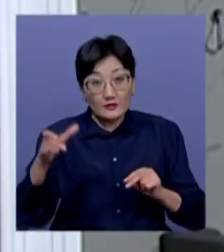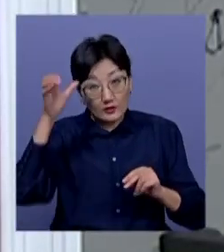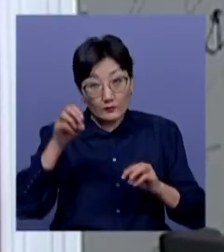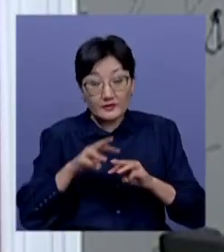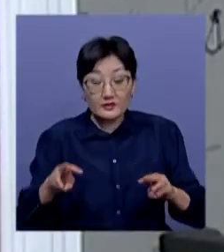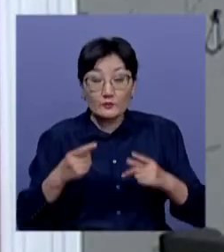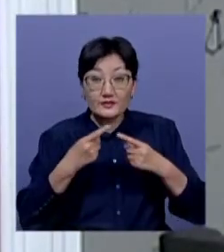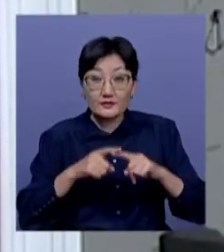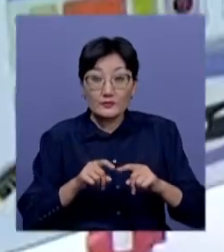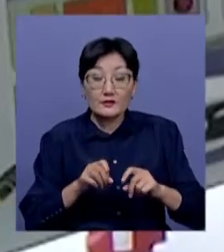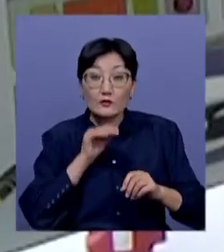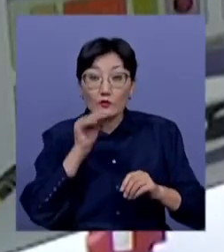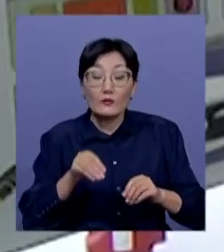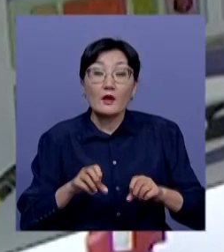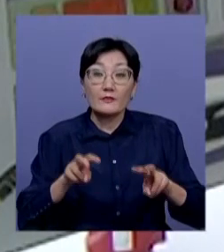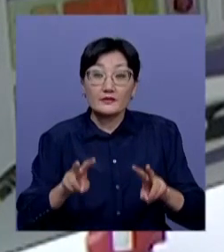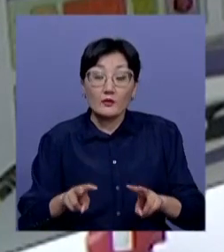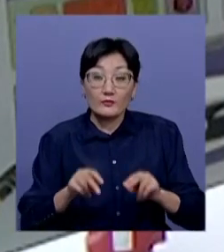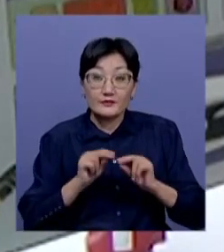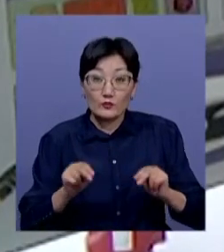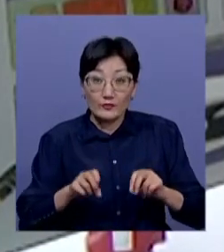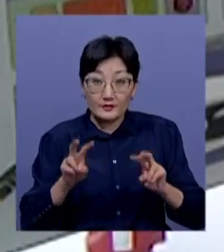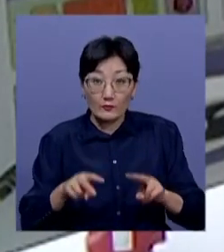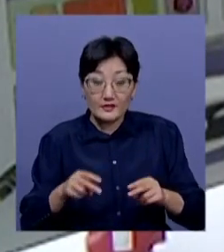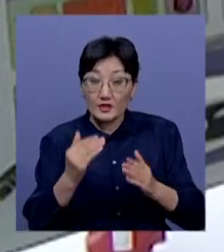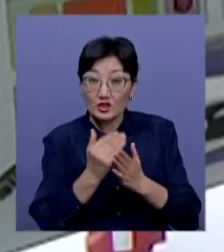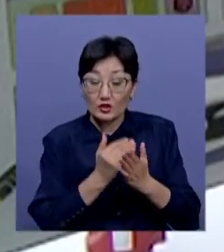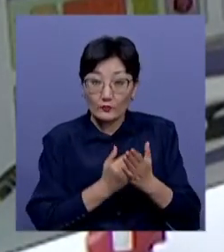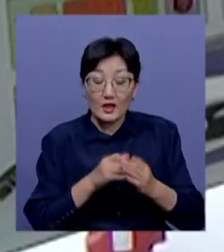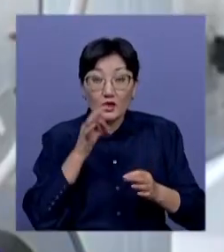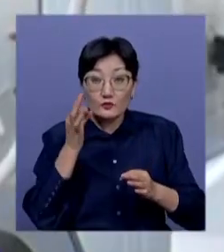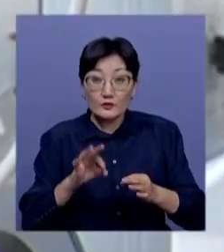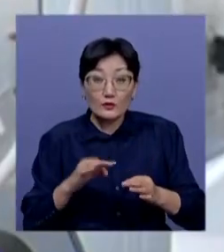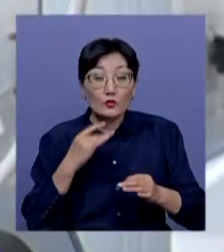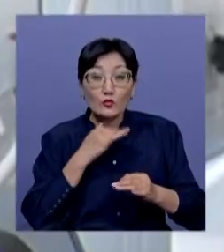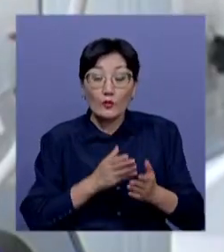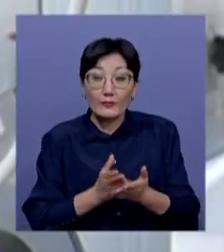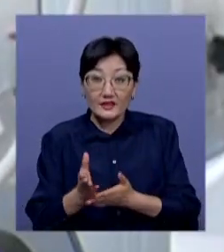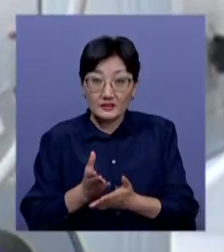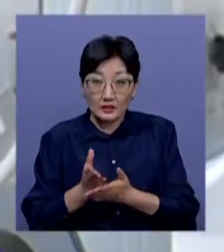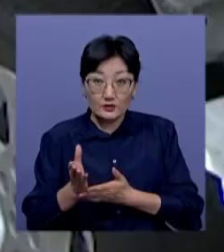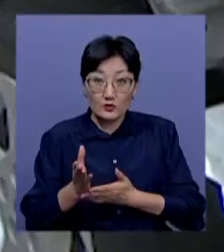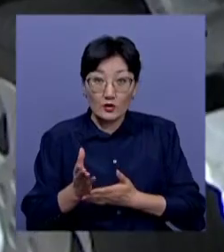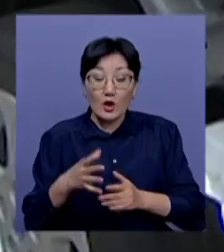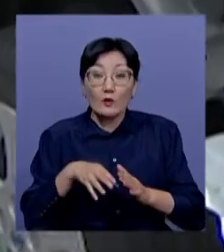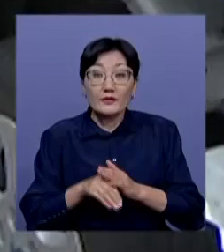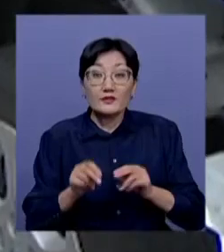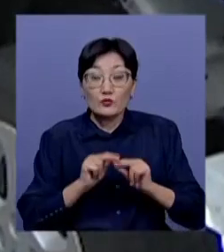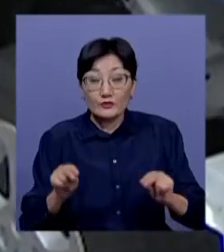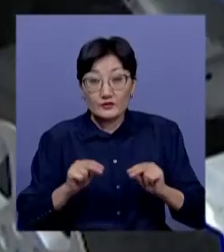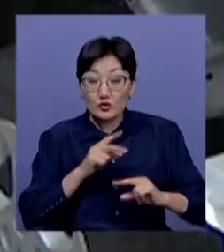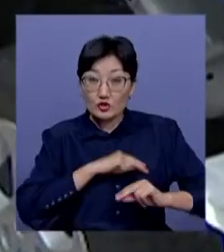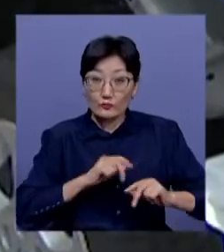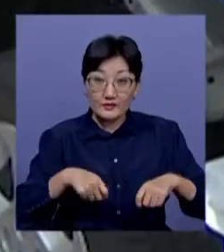министрлігі техникалық кәсіби мамандықтар бойынша мамандарды даярлау бағдарламасы тәжірибеге көп бағытталған деп отыр. Тіпті білім беруде